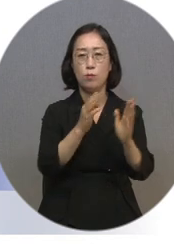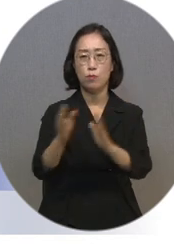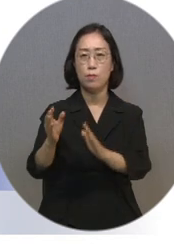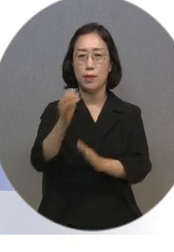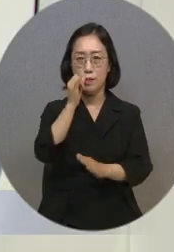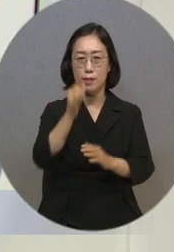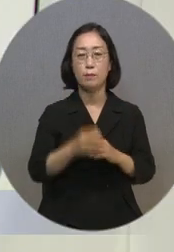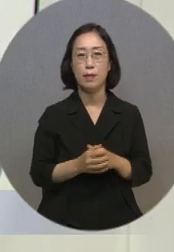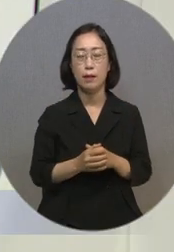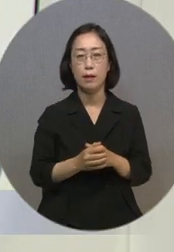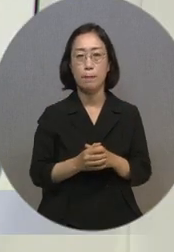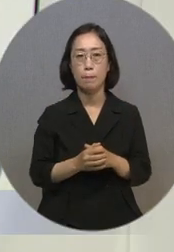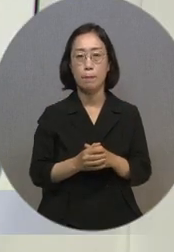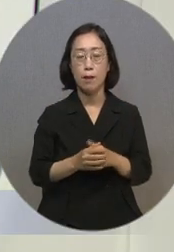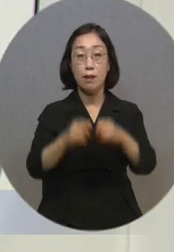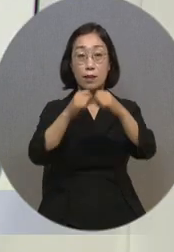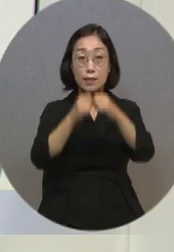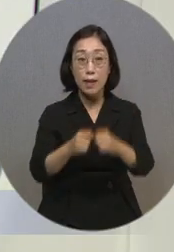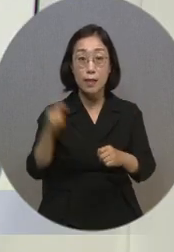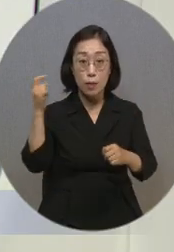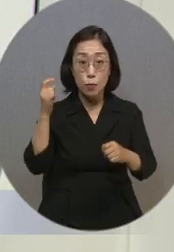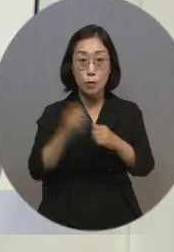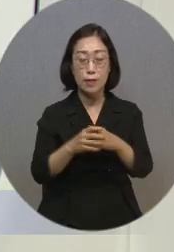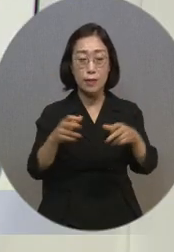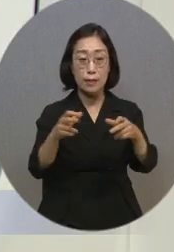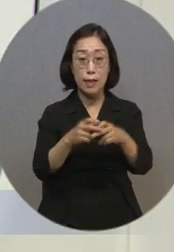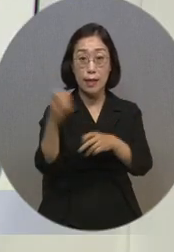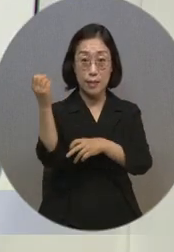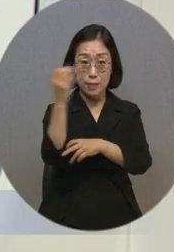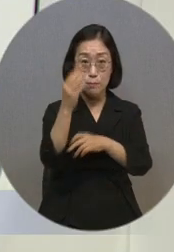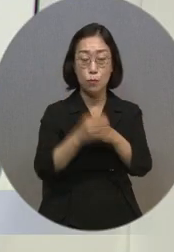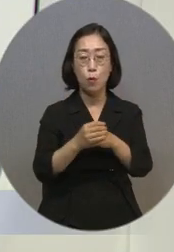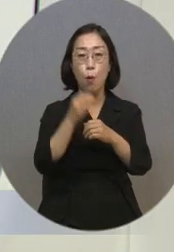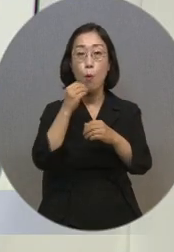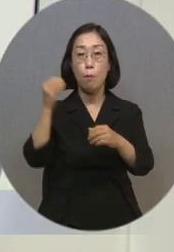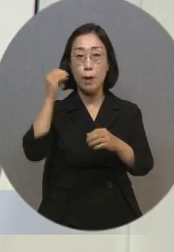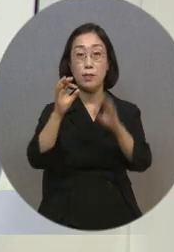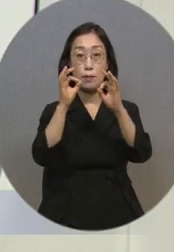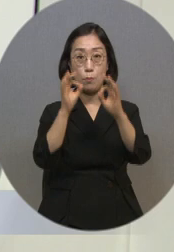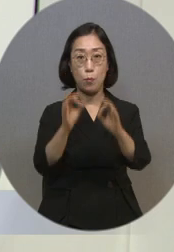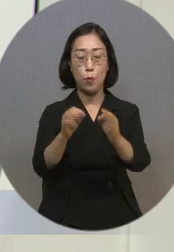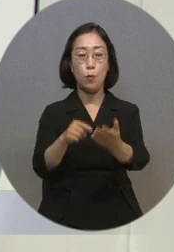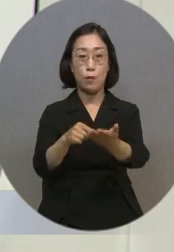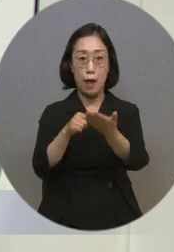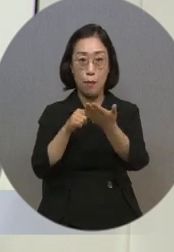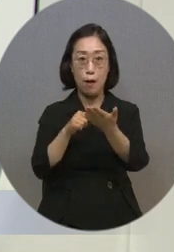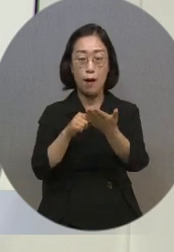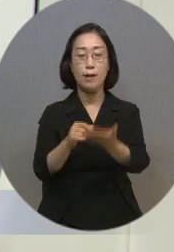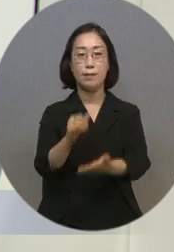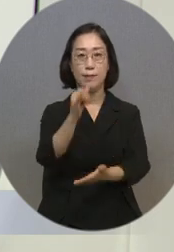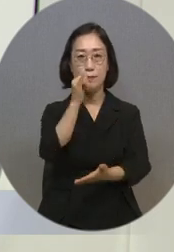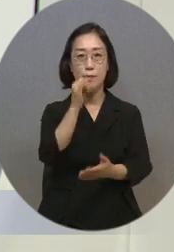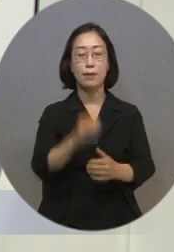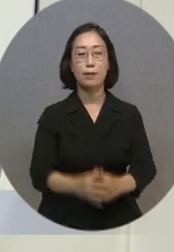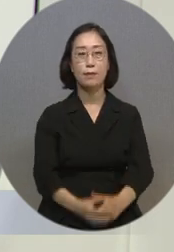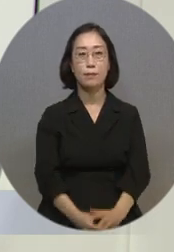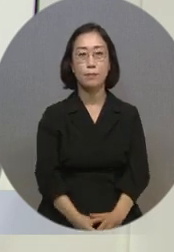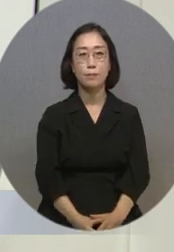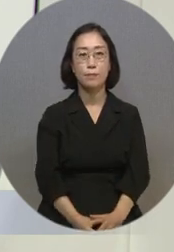있습니다. 더 자세한 뉴스는 장애인신문과 웰페어 뉴스 홈페이지를 통해 확인할 수 있습니다.